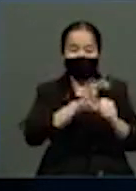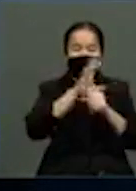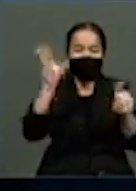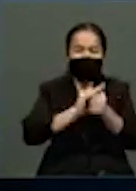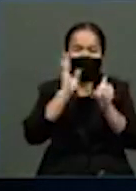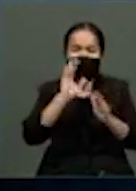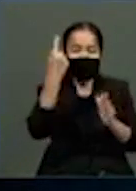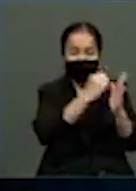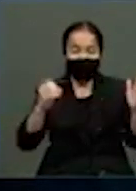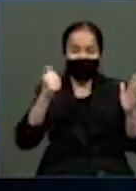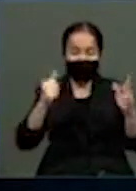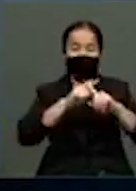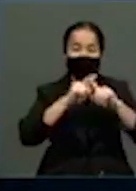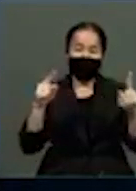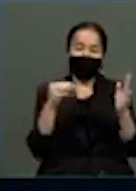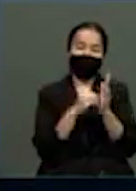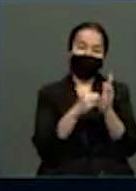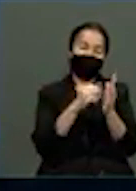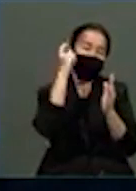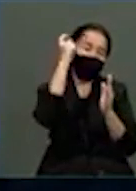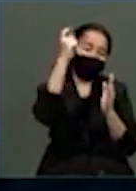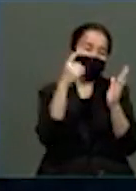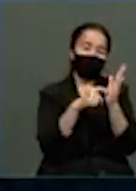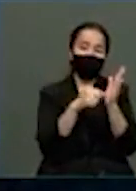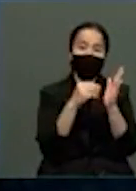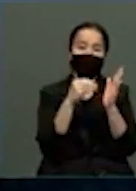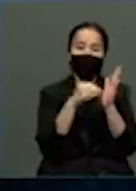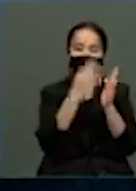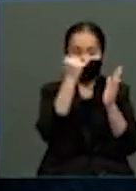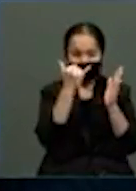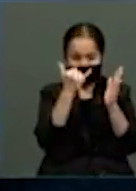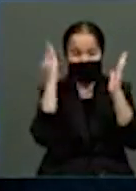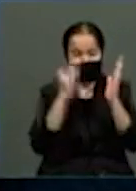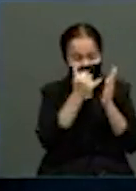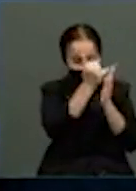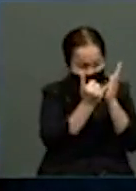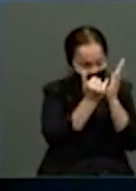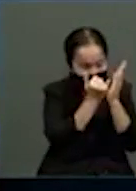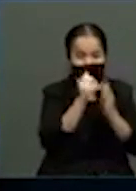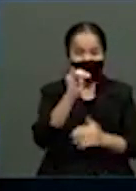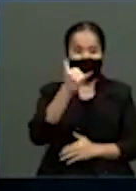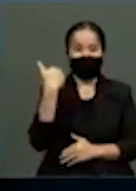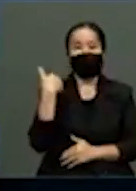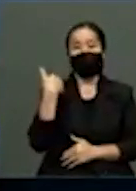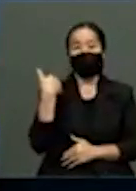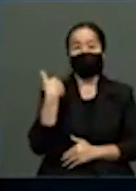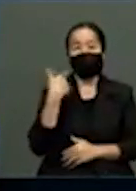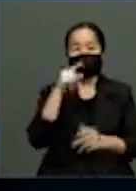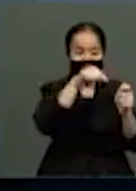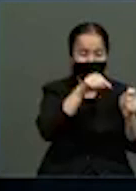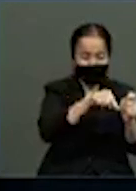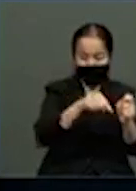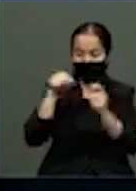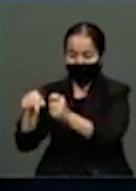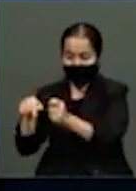ยแต่อีกนั่นแหละครับกรุงเทพมหานครไม่สามารถที่จะฟันธงไปได้ว่า14วันแล้วจะไม่มีเพราะว่าการเดินทาง